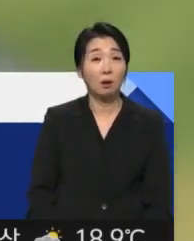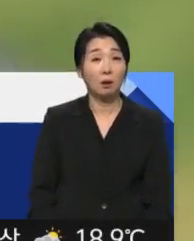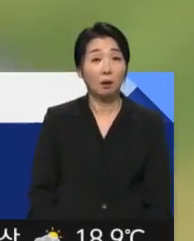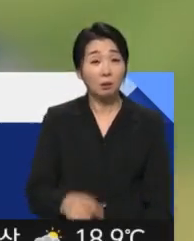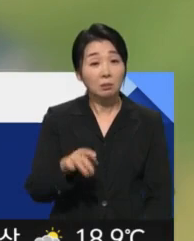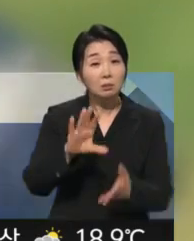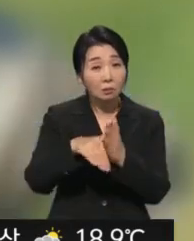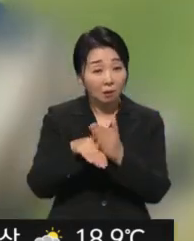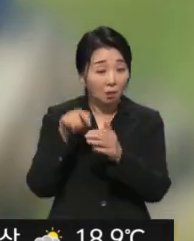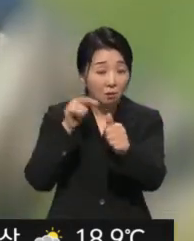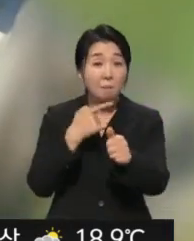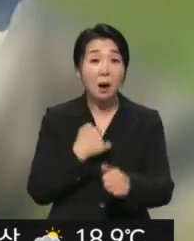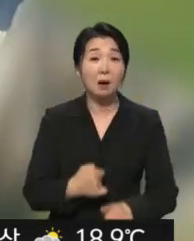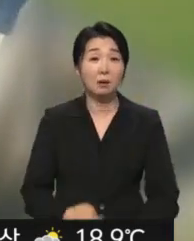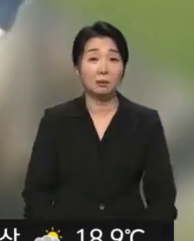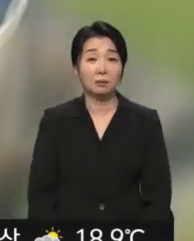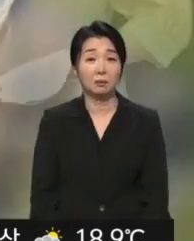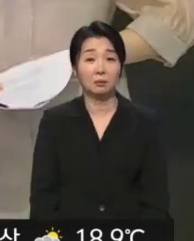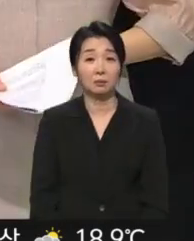신고하셨잖아.